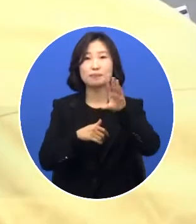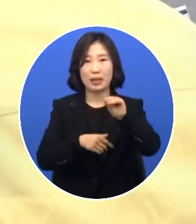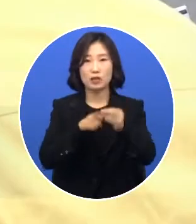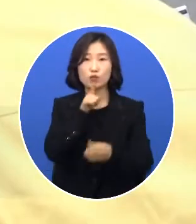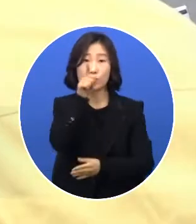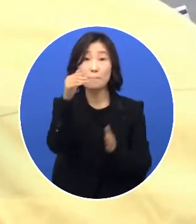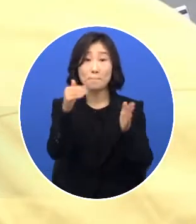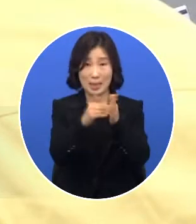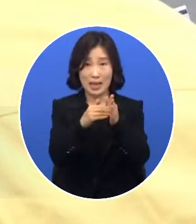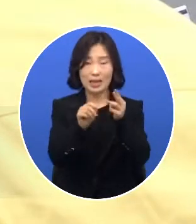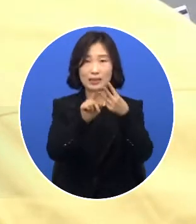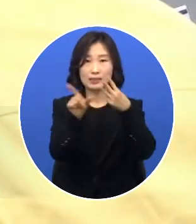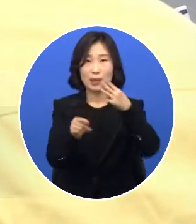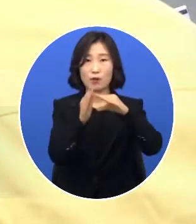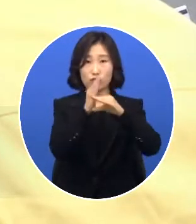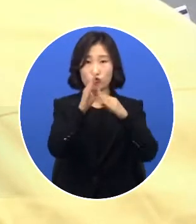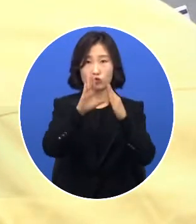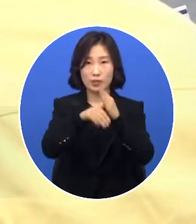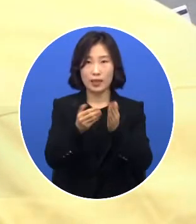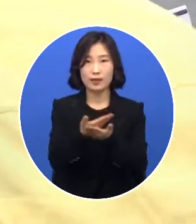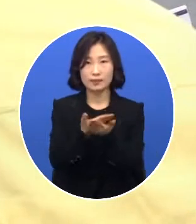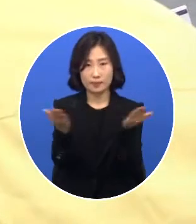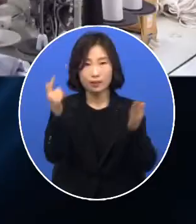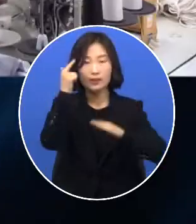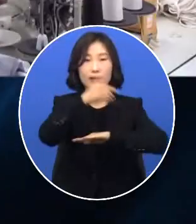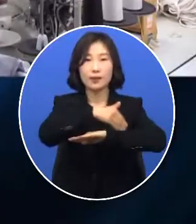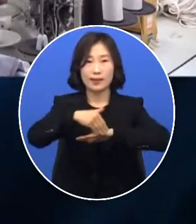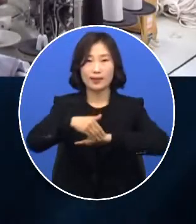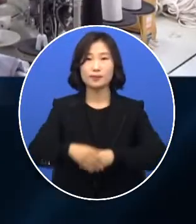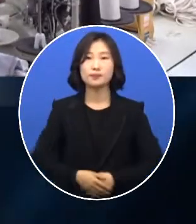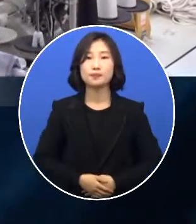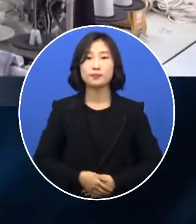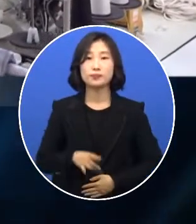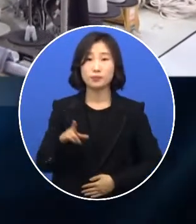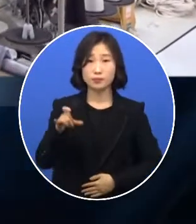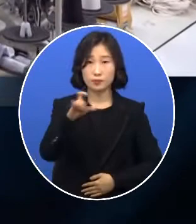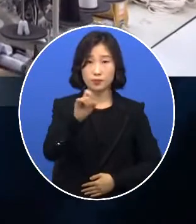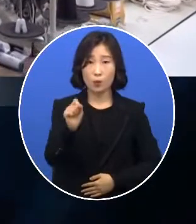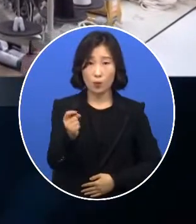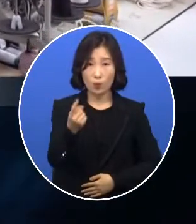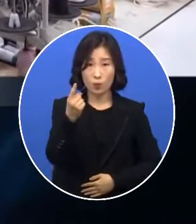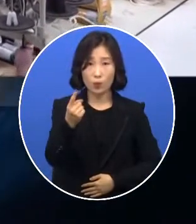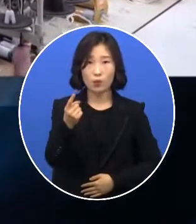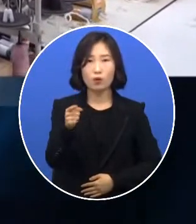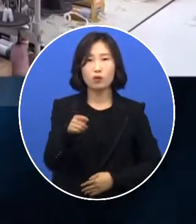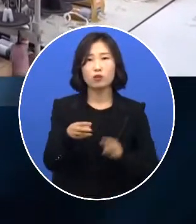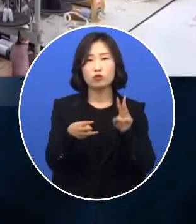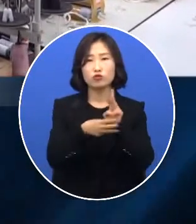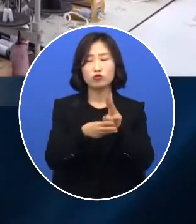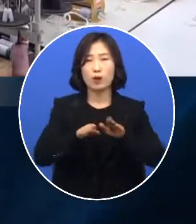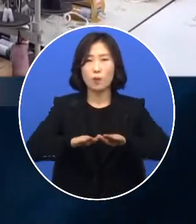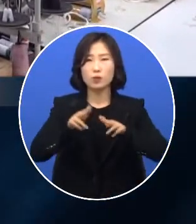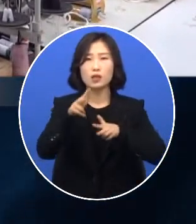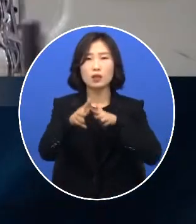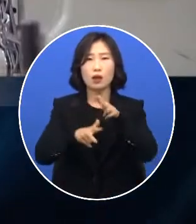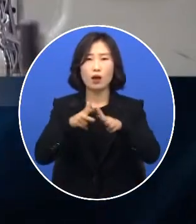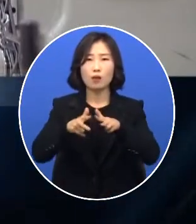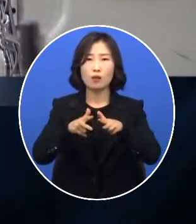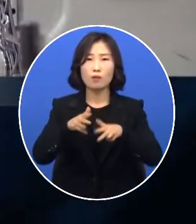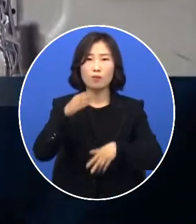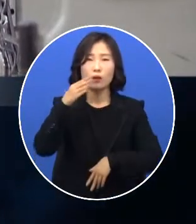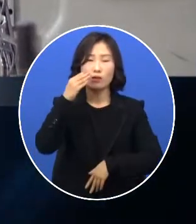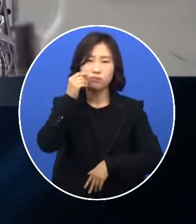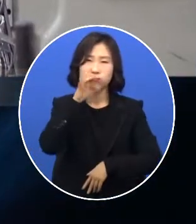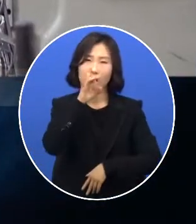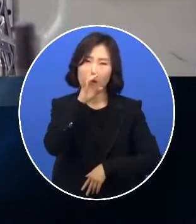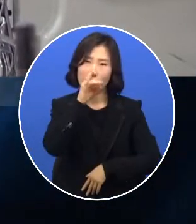3월 중으로 주민께 배부할 예정입니다. 코로나19로 중랑구 봉제산업이 정말 어려운 상황입니다. 이번